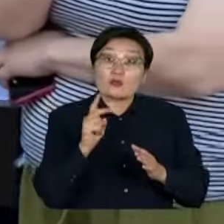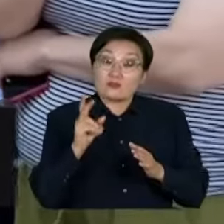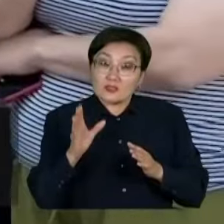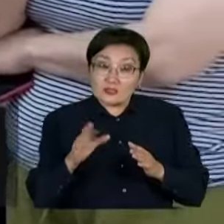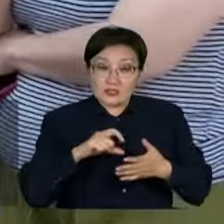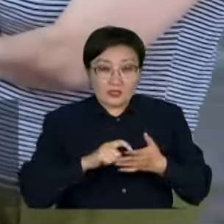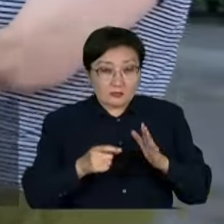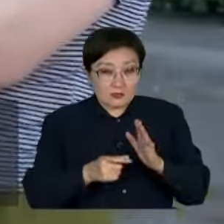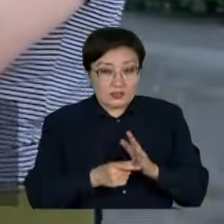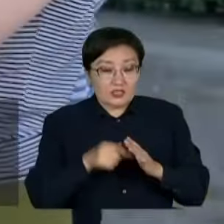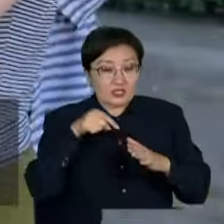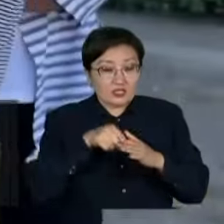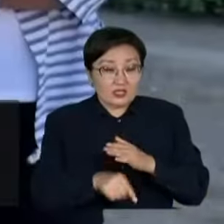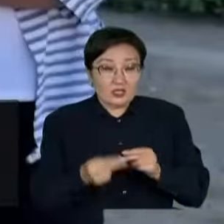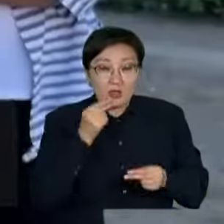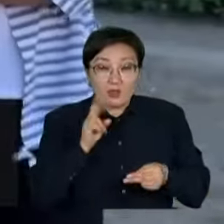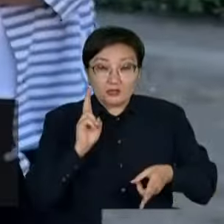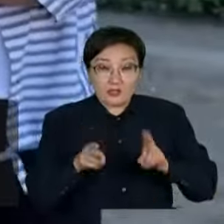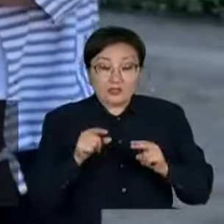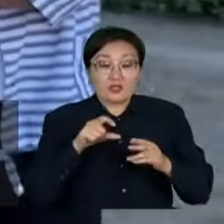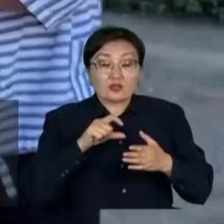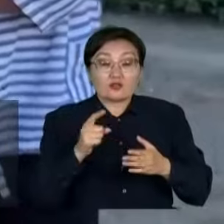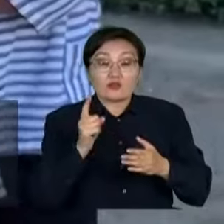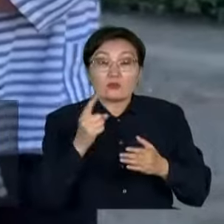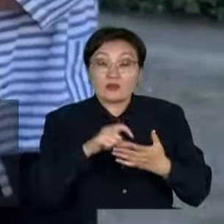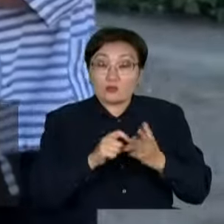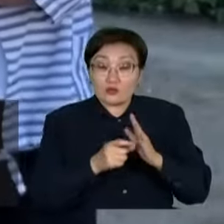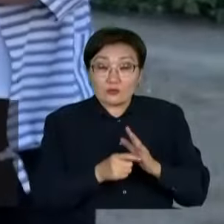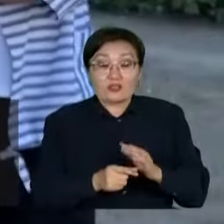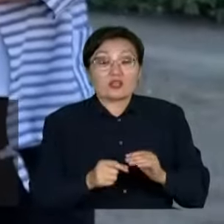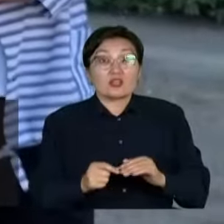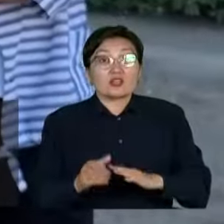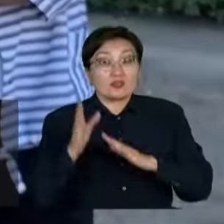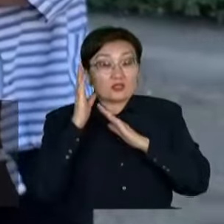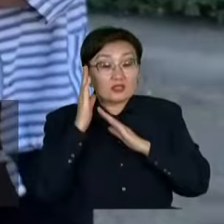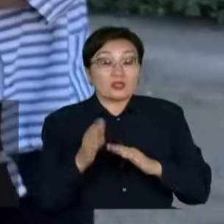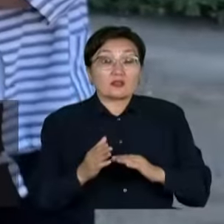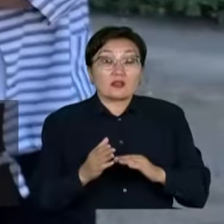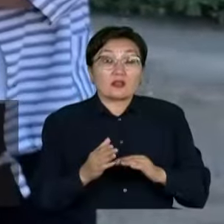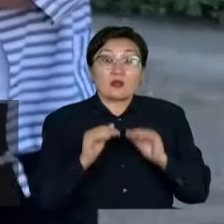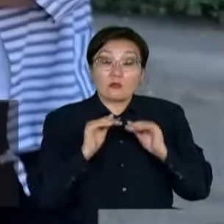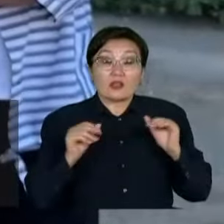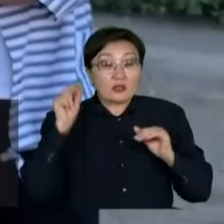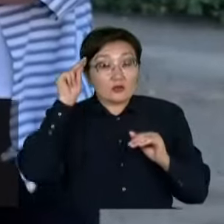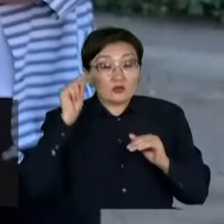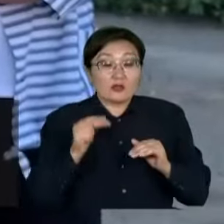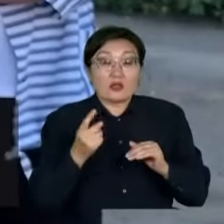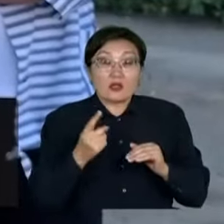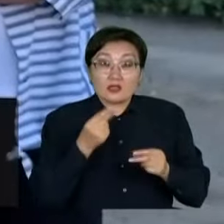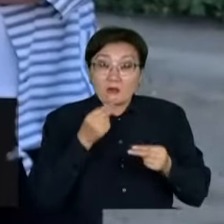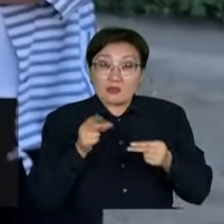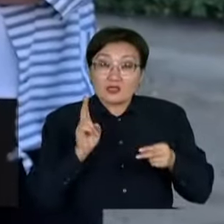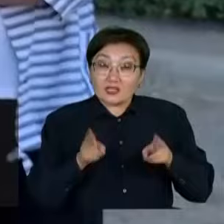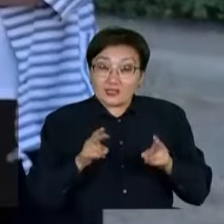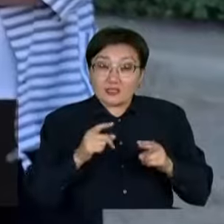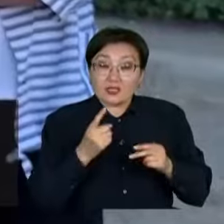комнаттарын тамақтарын ішеді, сонда жатады. Балдар сабақ болсаған дайындалады. Кухня біреу онда да тоқ жоқ, ешқандай условия газ